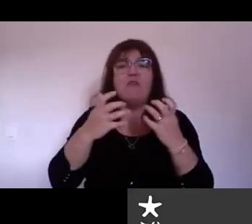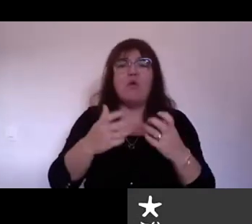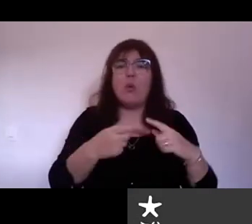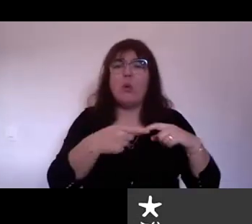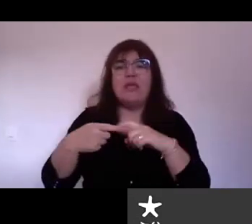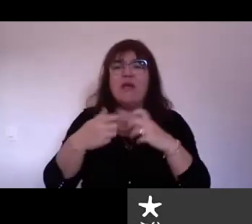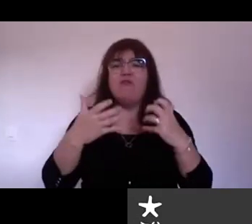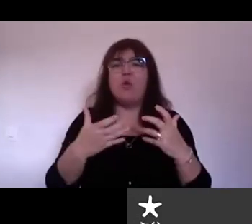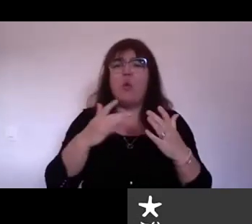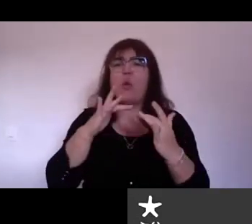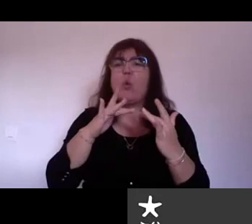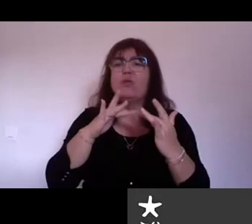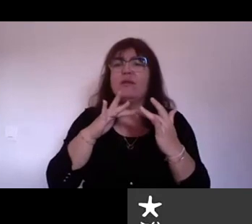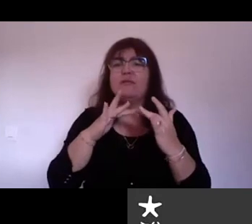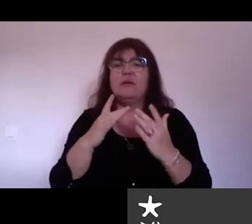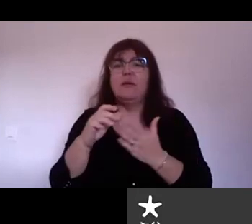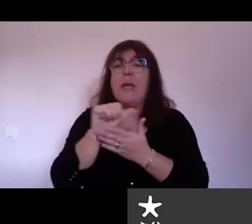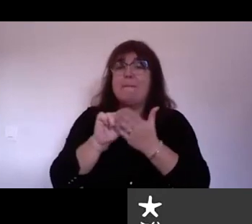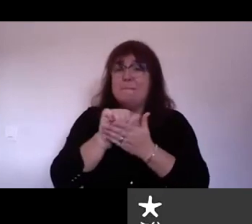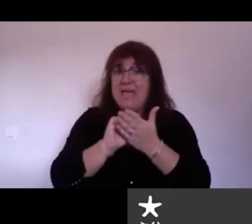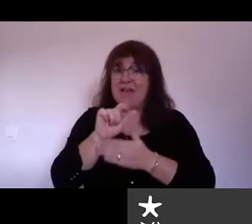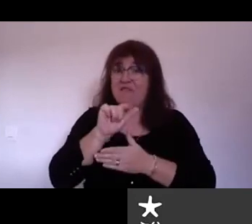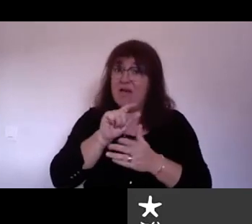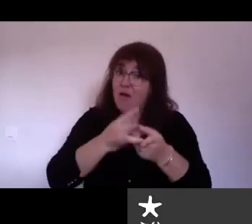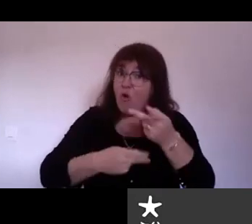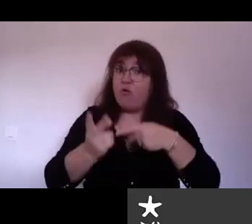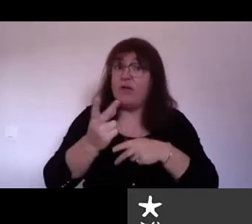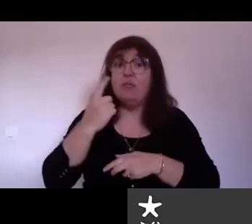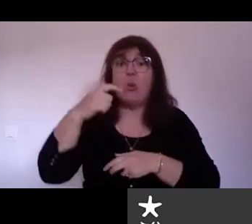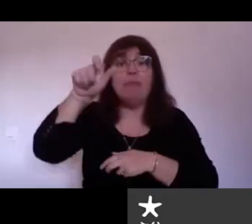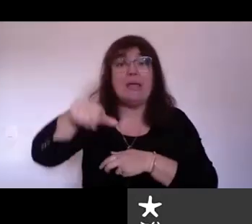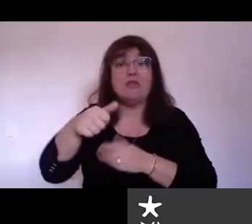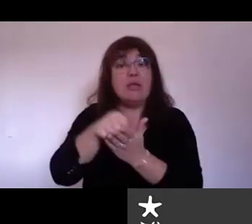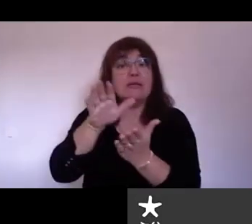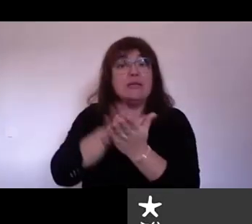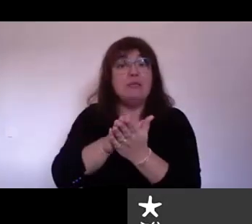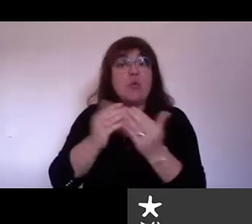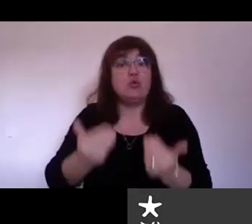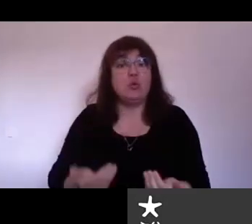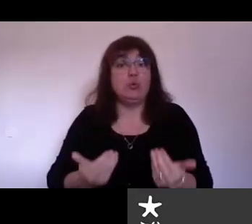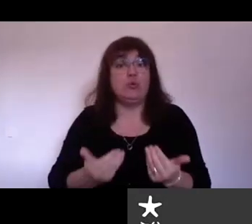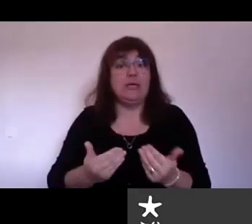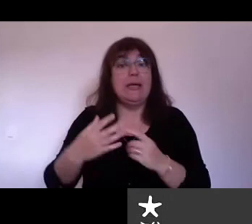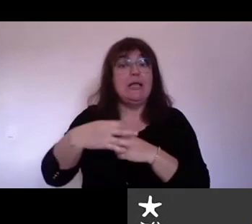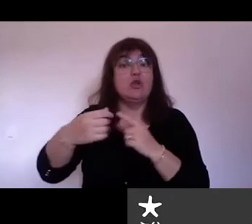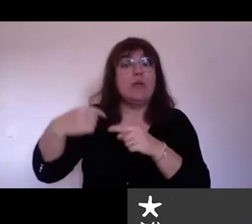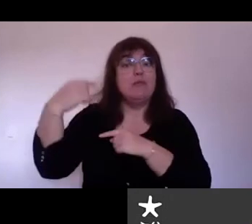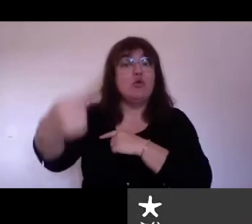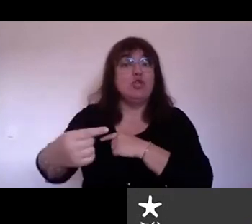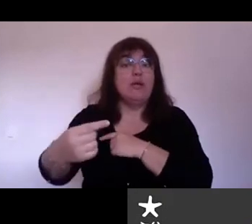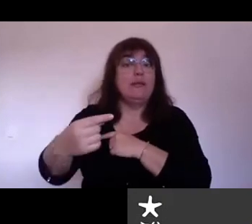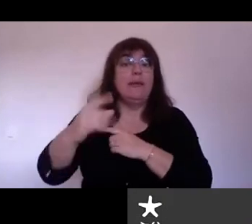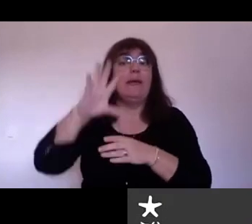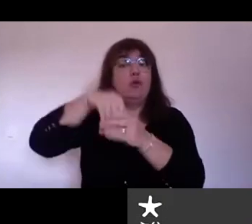pour en savoir plus. Un mail vous sera envoyé à tous qui vous êtes inscrits à cette table ronde la semaine prochaine, qui récapitulera un peu les